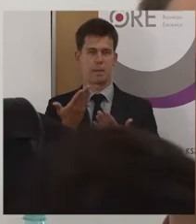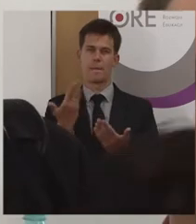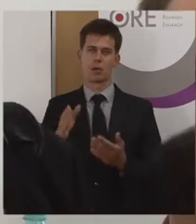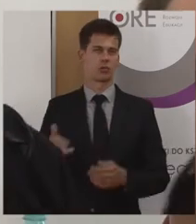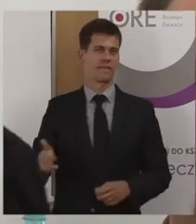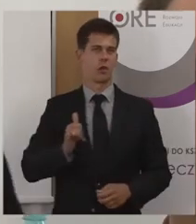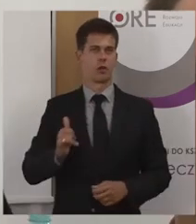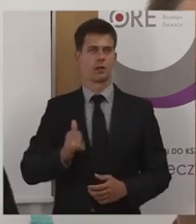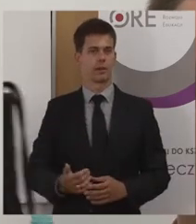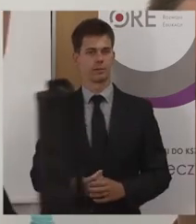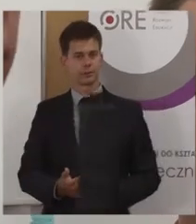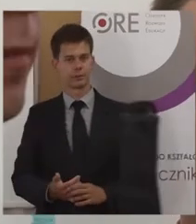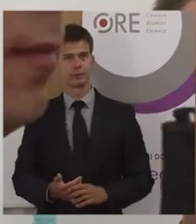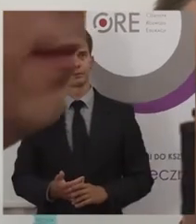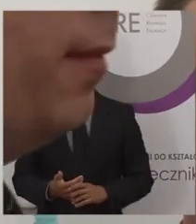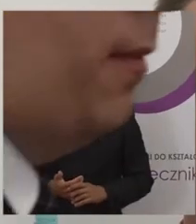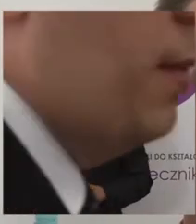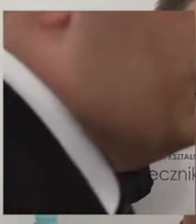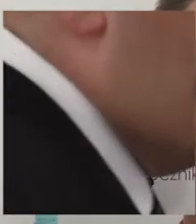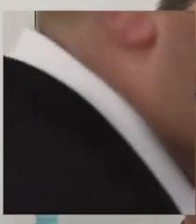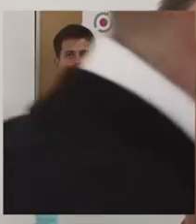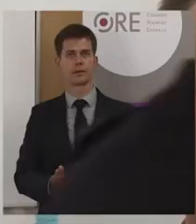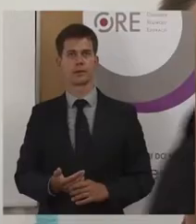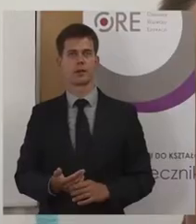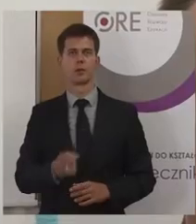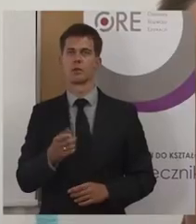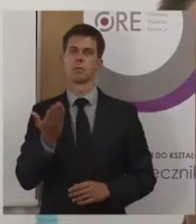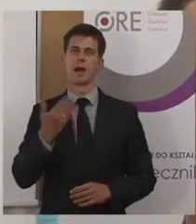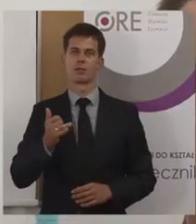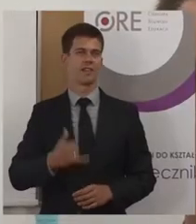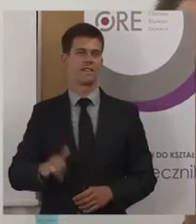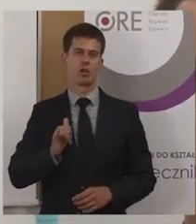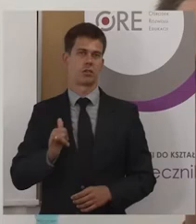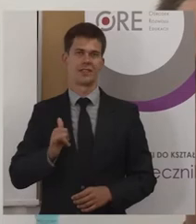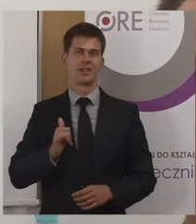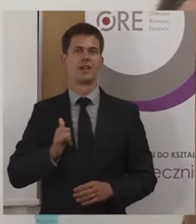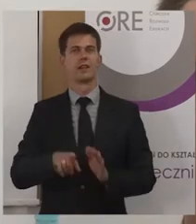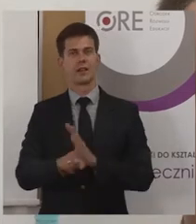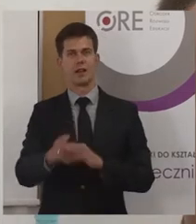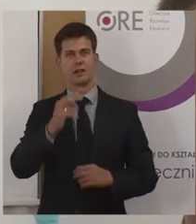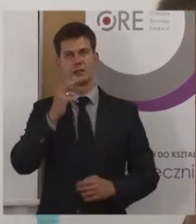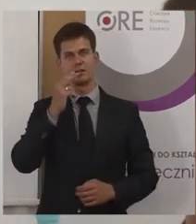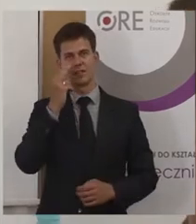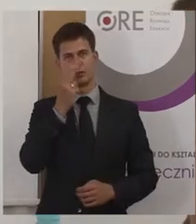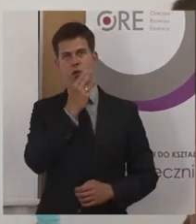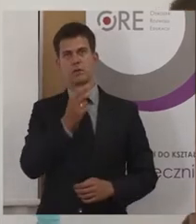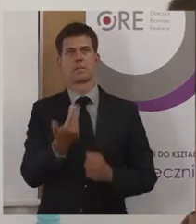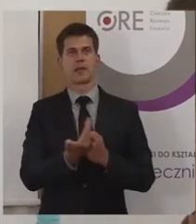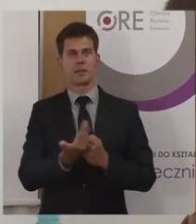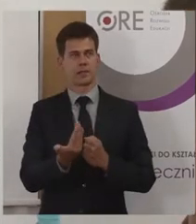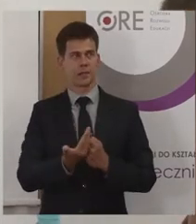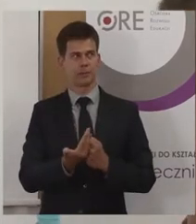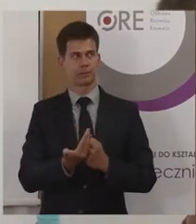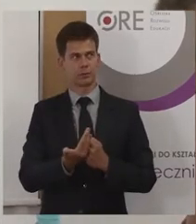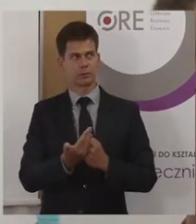niewygodny sposób prezentowania na przykład wzorów matematycznych w postaci plików dźwiękowych. To samo